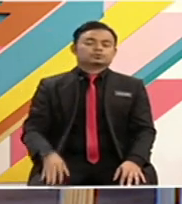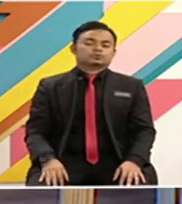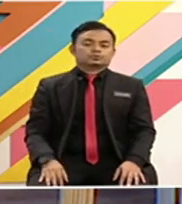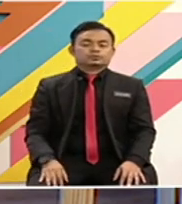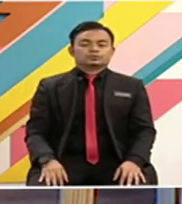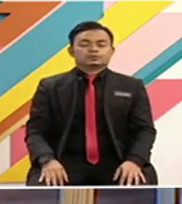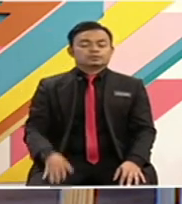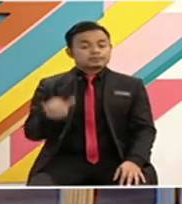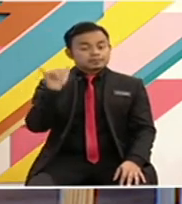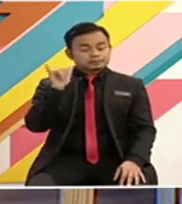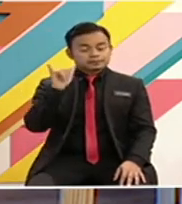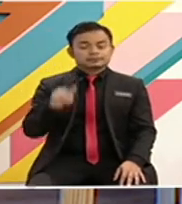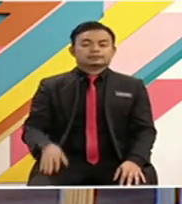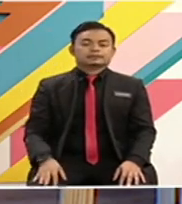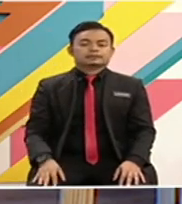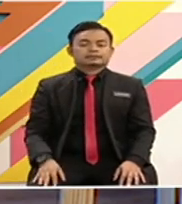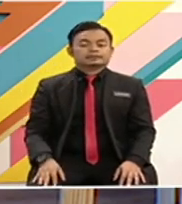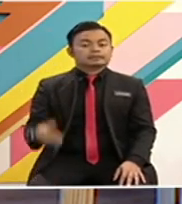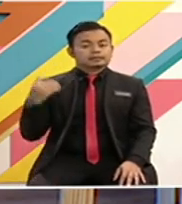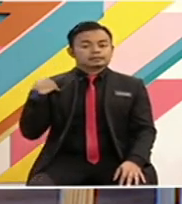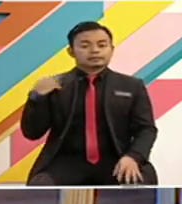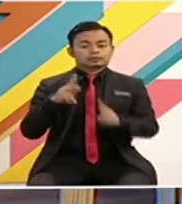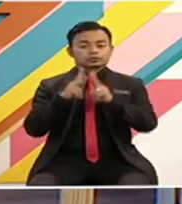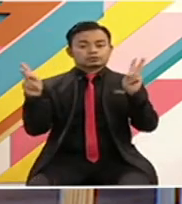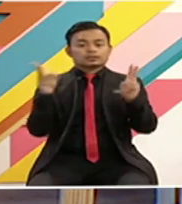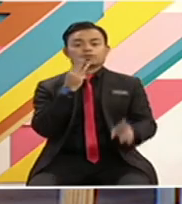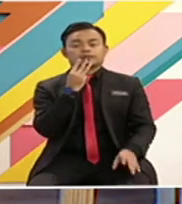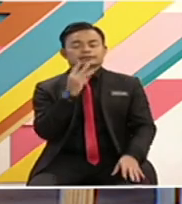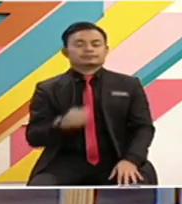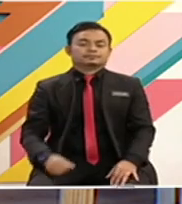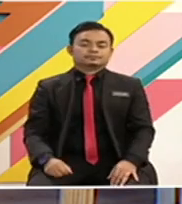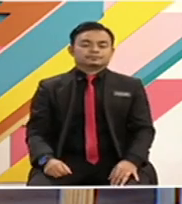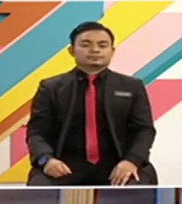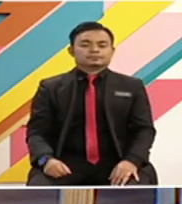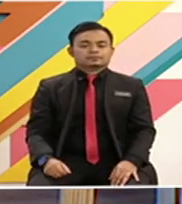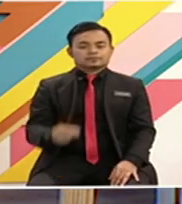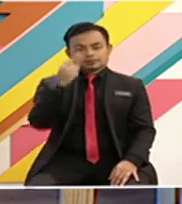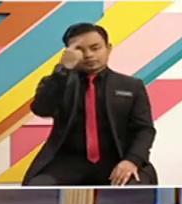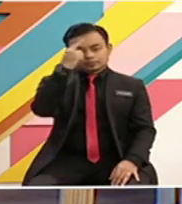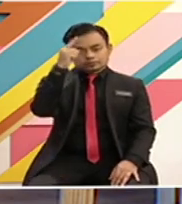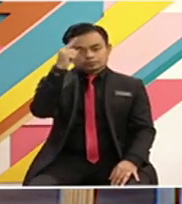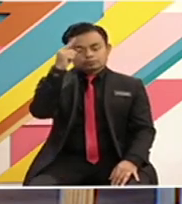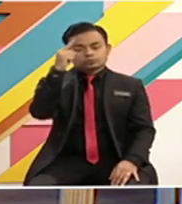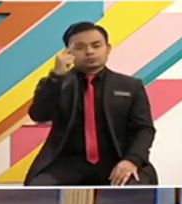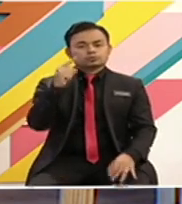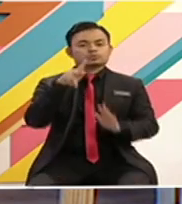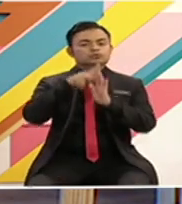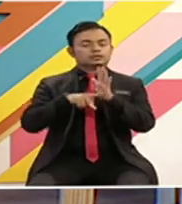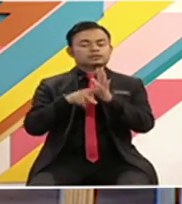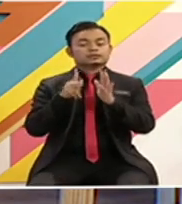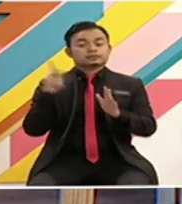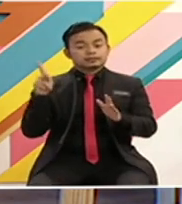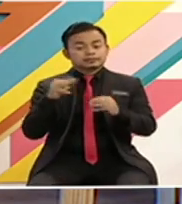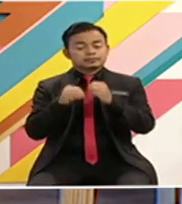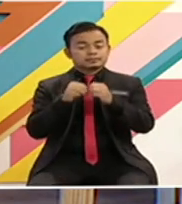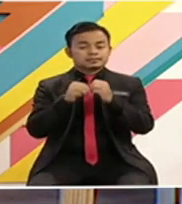benua Joanne supaya kita tidak keliru anak TK berlaku pula agama kejadian yang tidak diinginkan jika umawan dalam